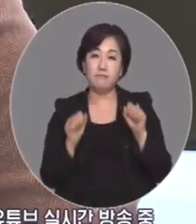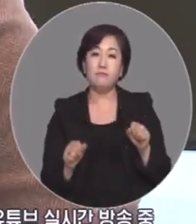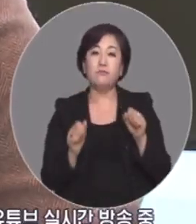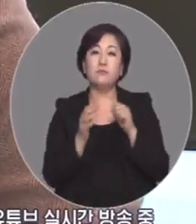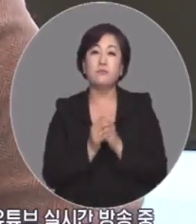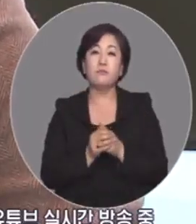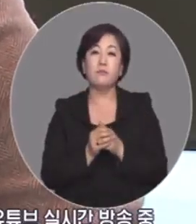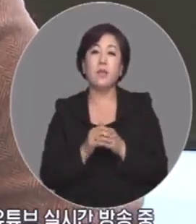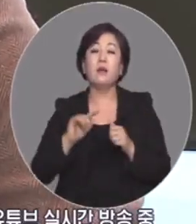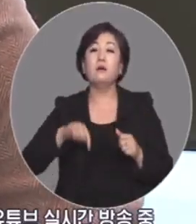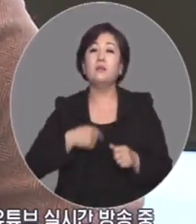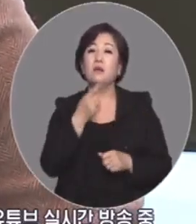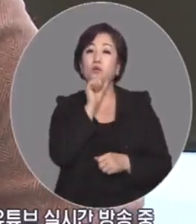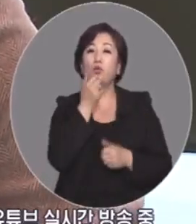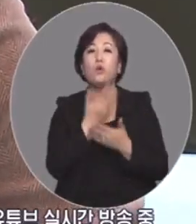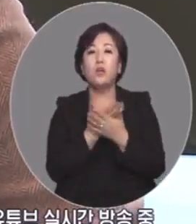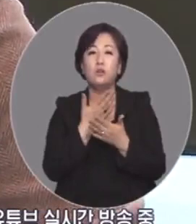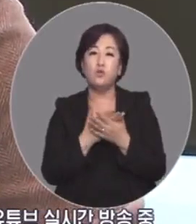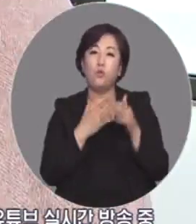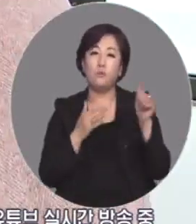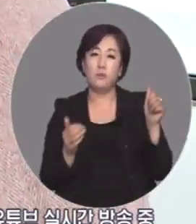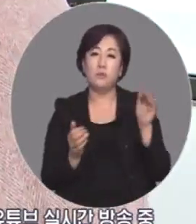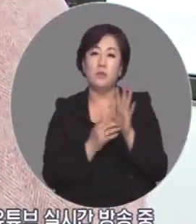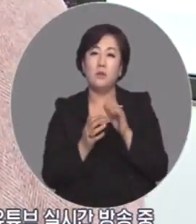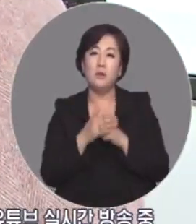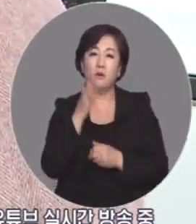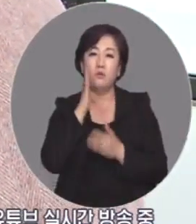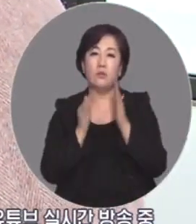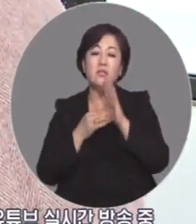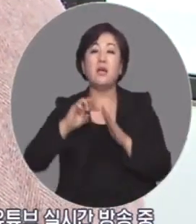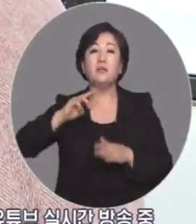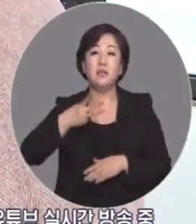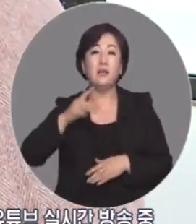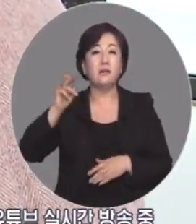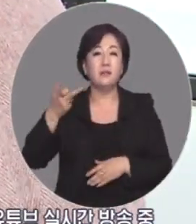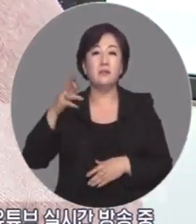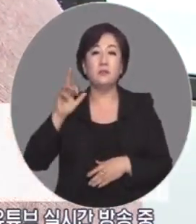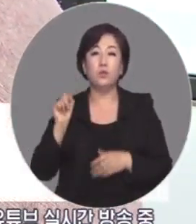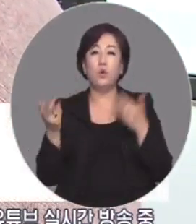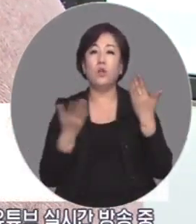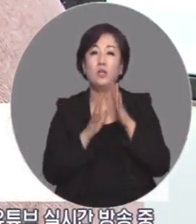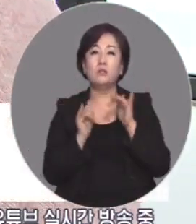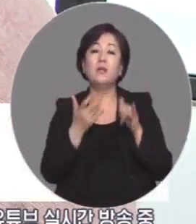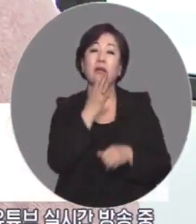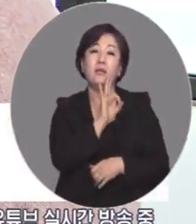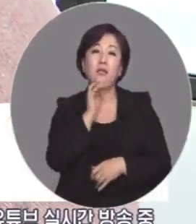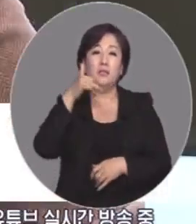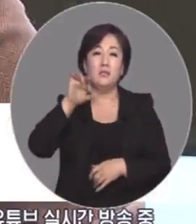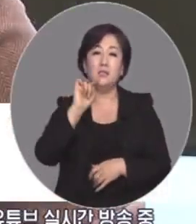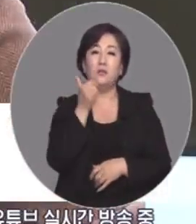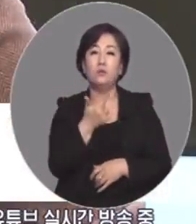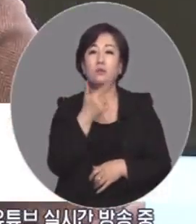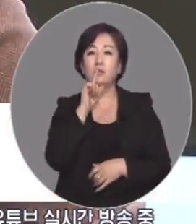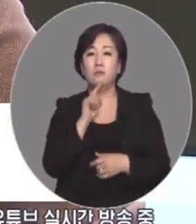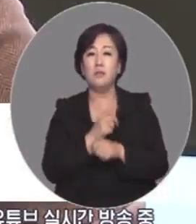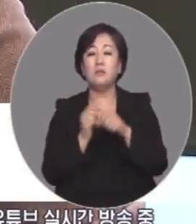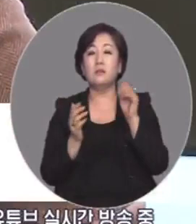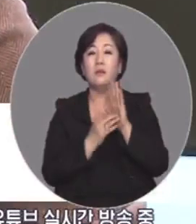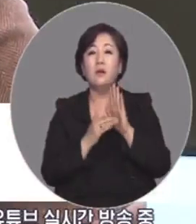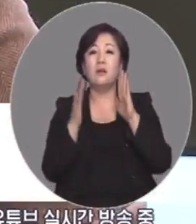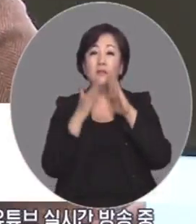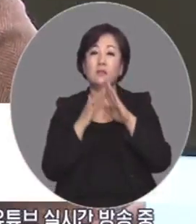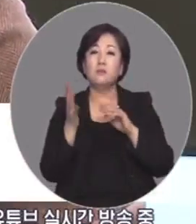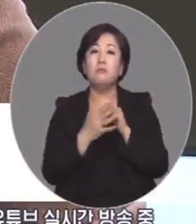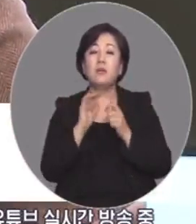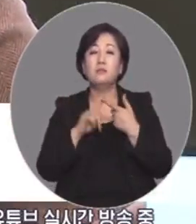안녕하세요. 자기소개 좀 부탁드리겠습니다. 울산 테크노파크에 다니고 있는 이지훈이라고 합니다.